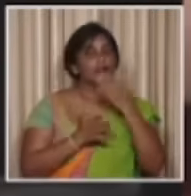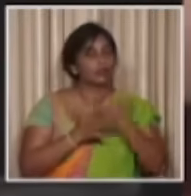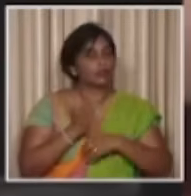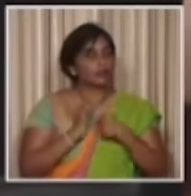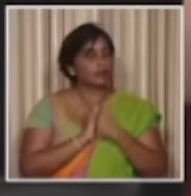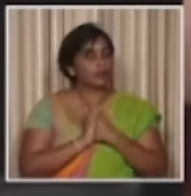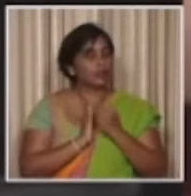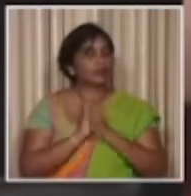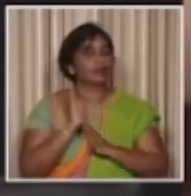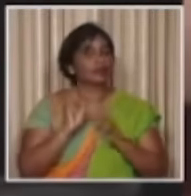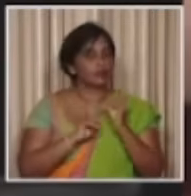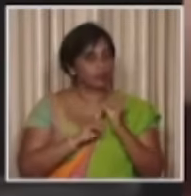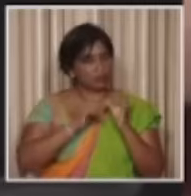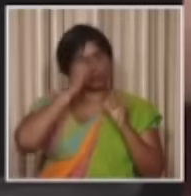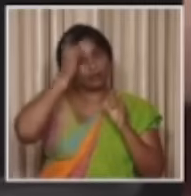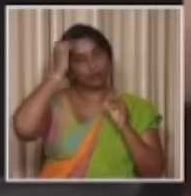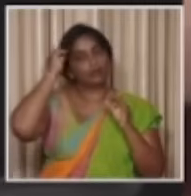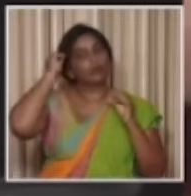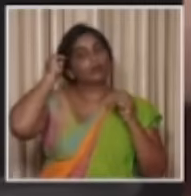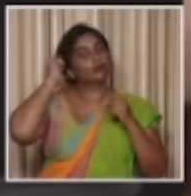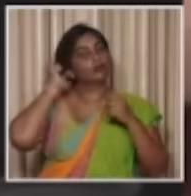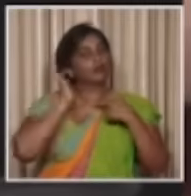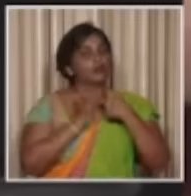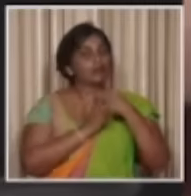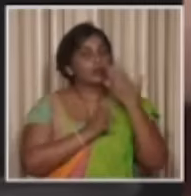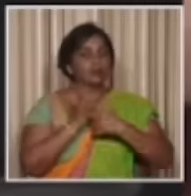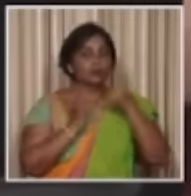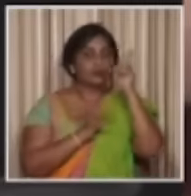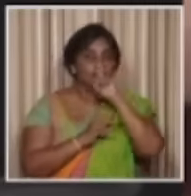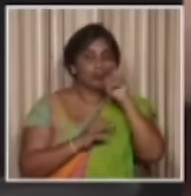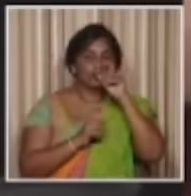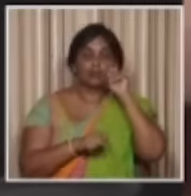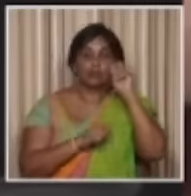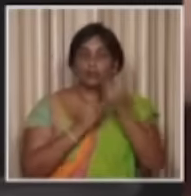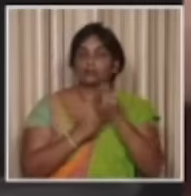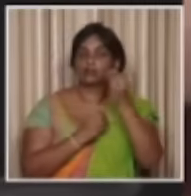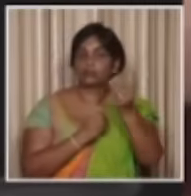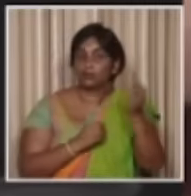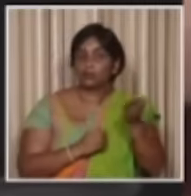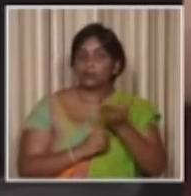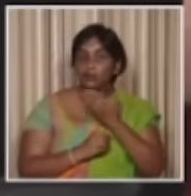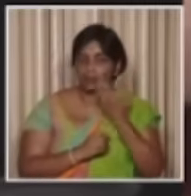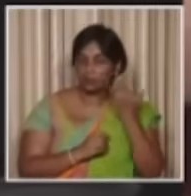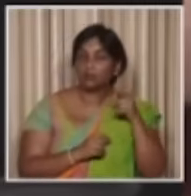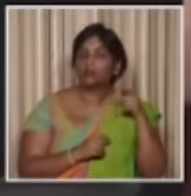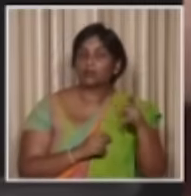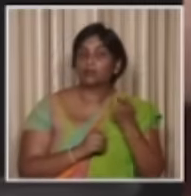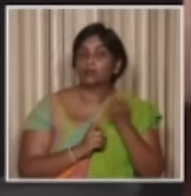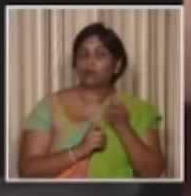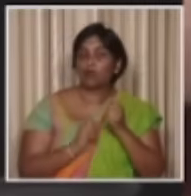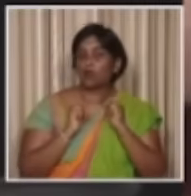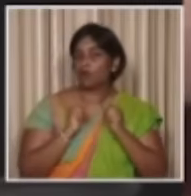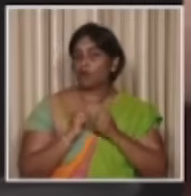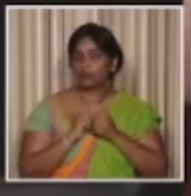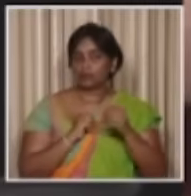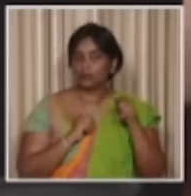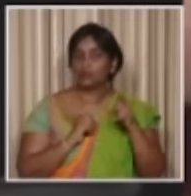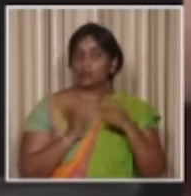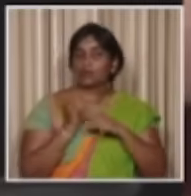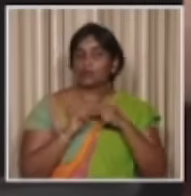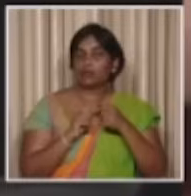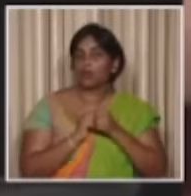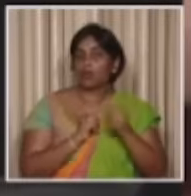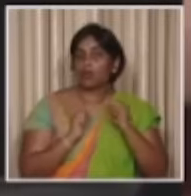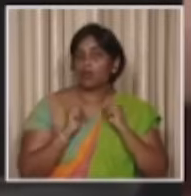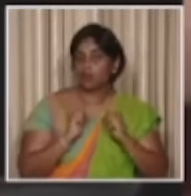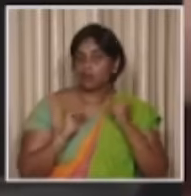ගරු ඇමතුමනි වාර්තාවක් මාසිකට සැරයක් ජනතාව අතර පත් කරන්න පුළුවන් නම් මේ සල්ලි වලට මොකද වෙන්නේ බදු මුදල් වලට